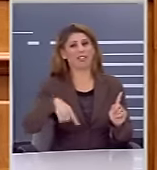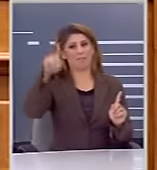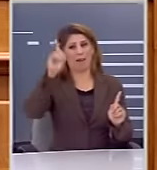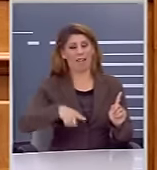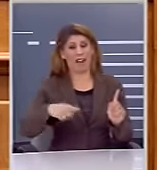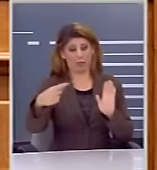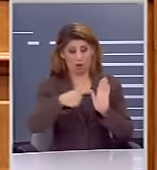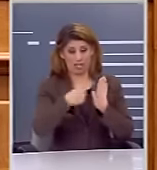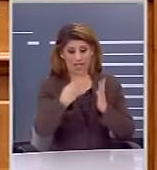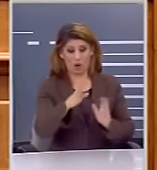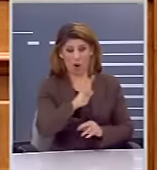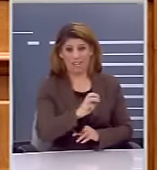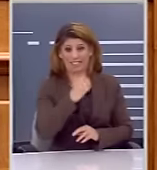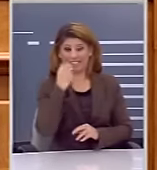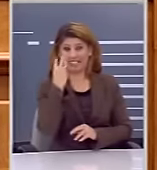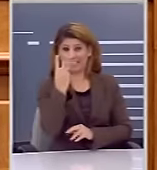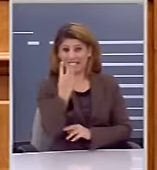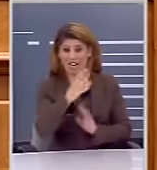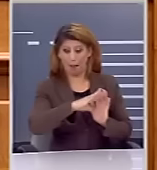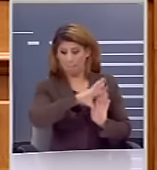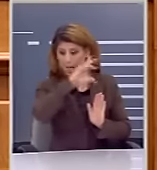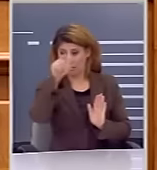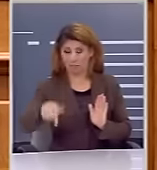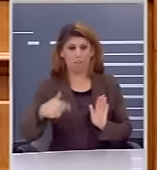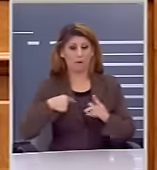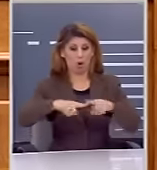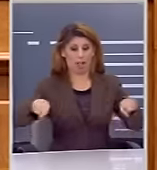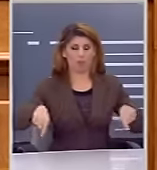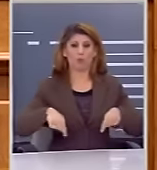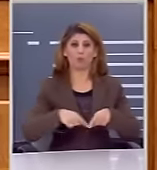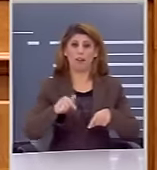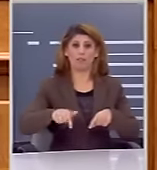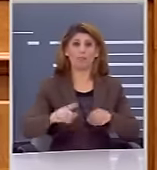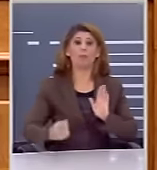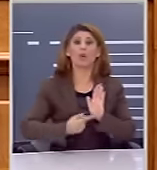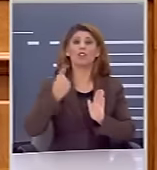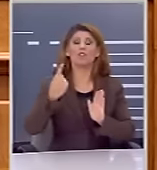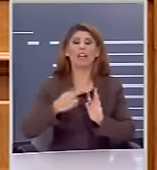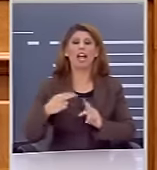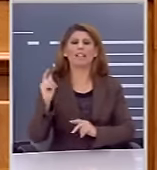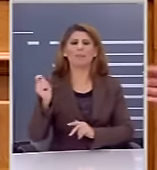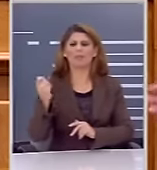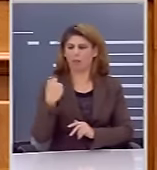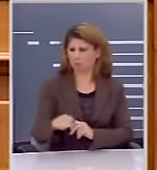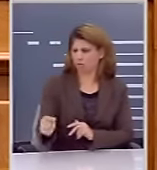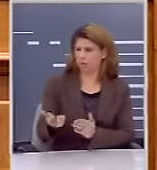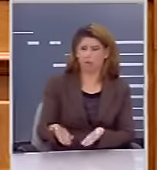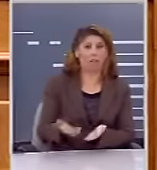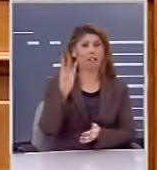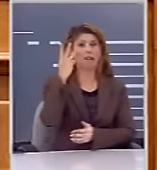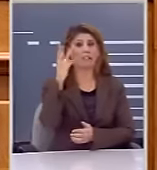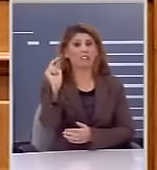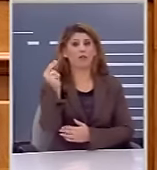το 1993 που βρίσκομαι στην αίθουσα αυτή συζητώντας προϋπολογισμού, είναι η πρώτη φορά που η αντιπολίτευση είναι απούσα. Τρεις